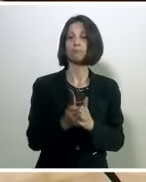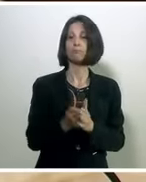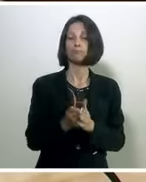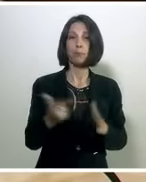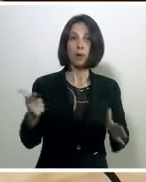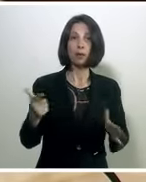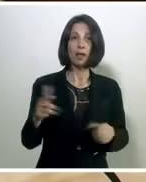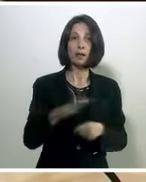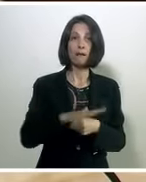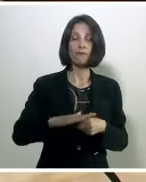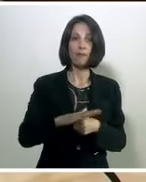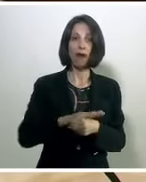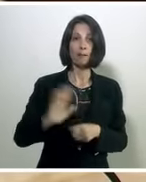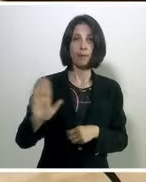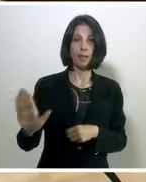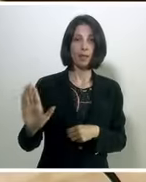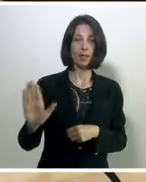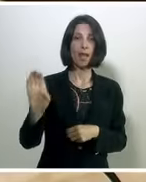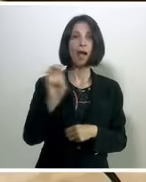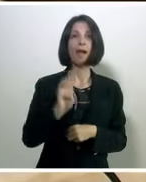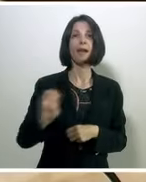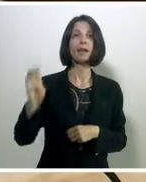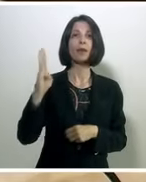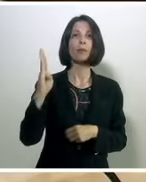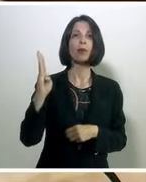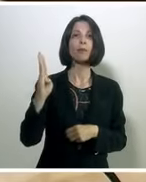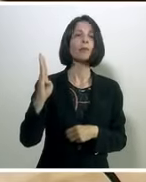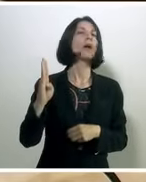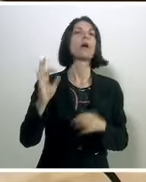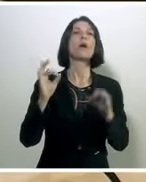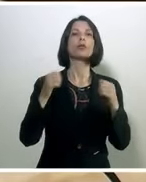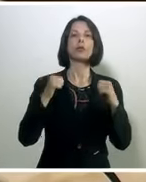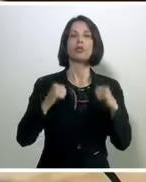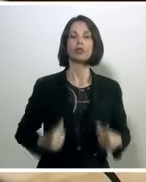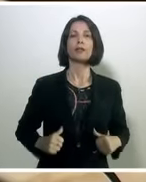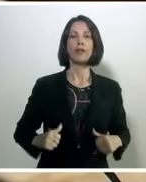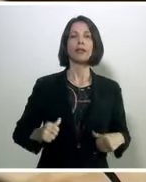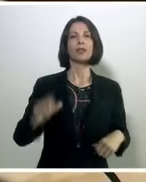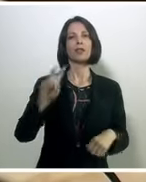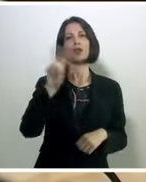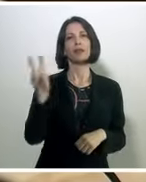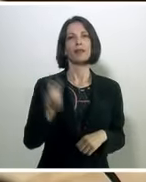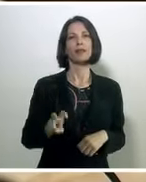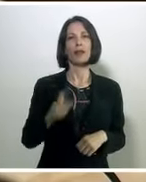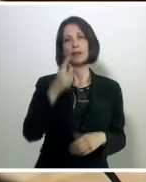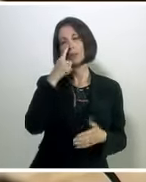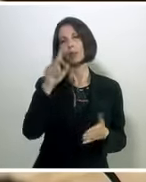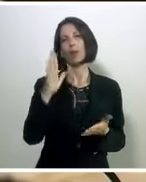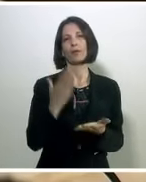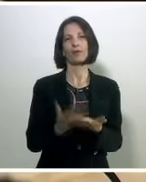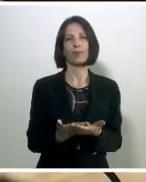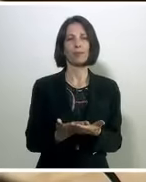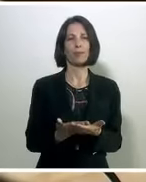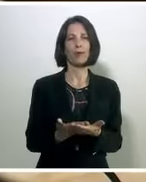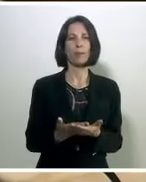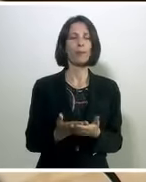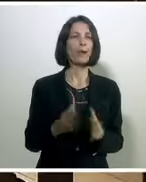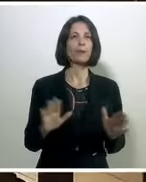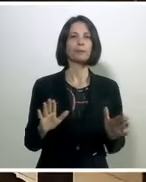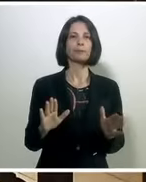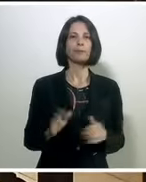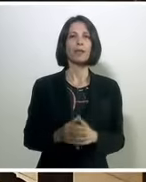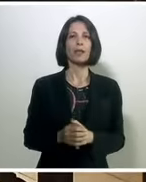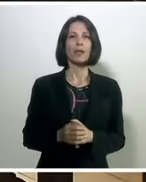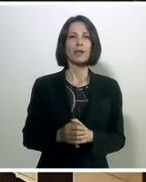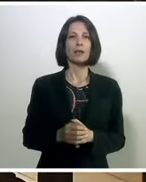sua famiglia che Enrico Berlinguer un sassarese tipico ma con dei tratti inconfondibili di